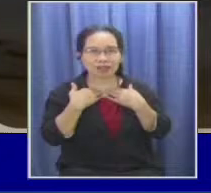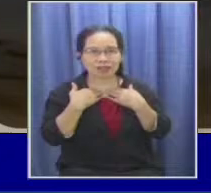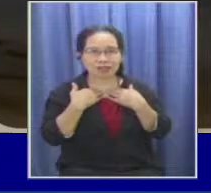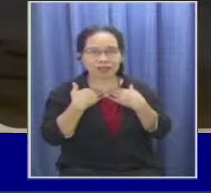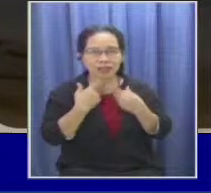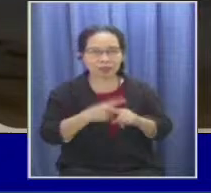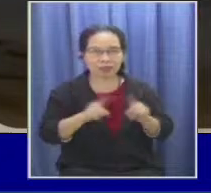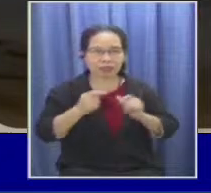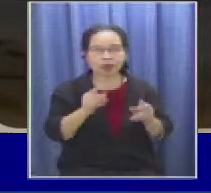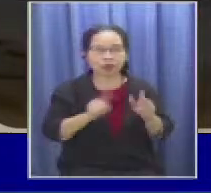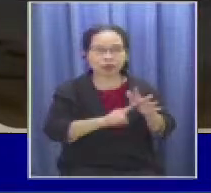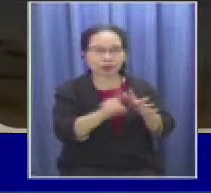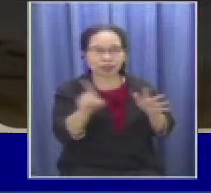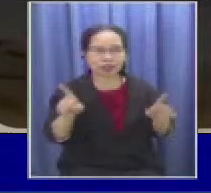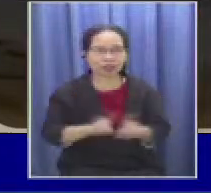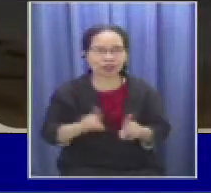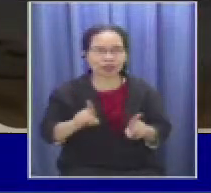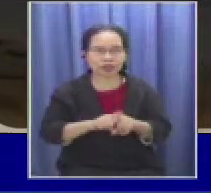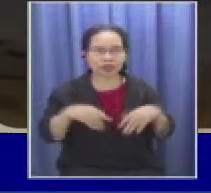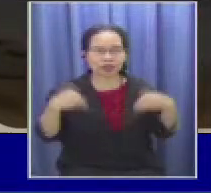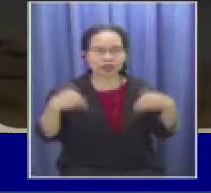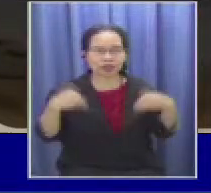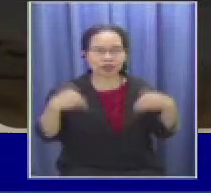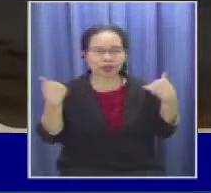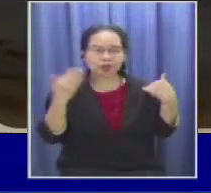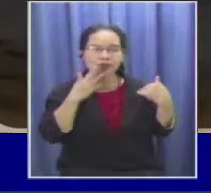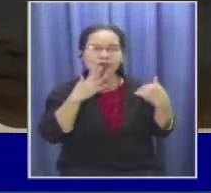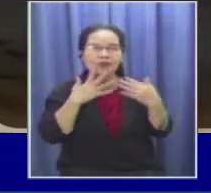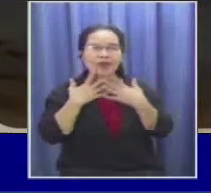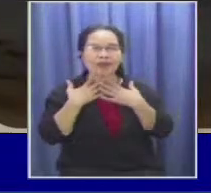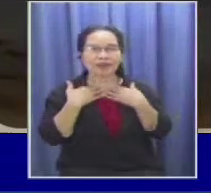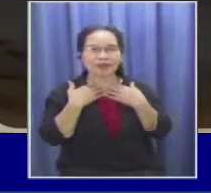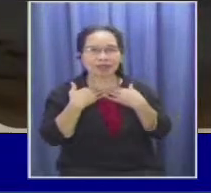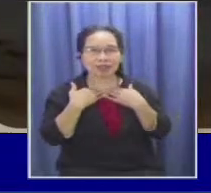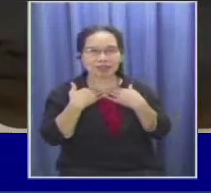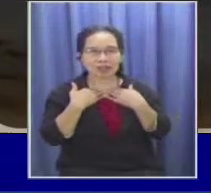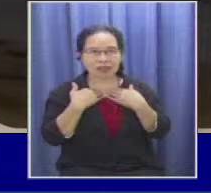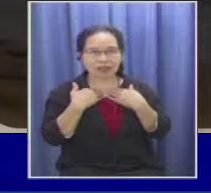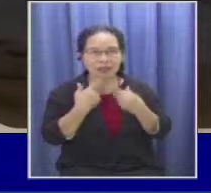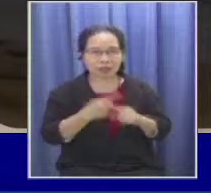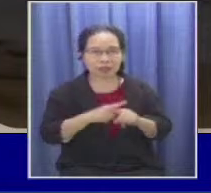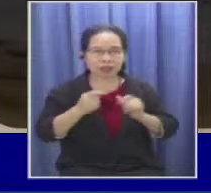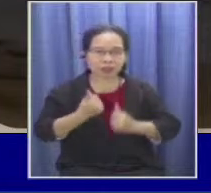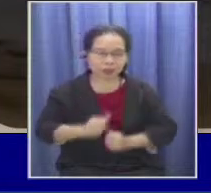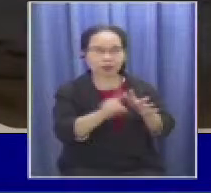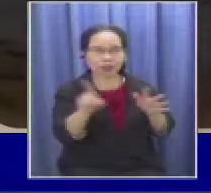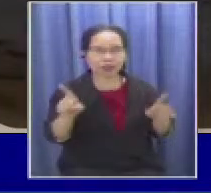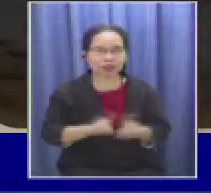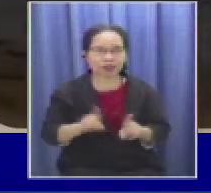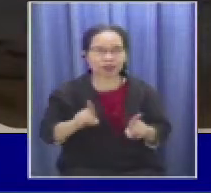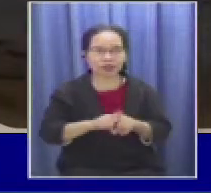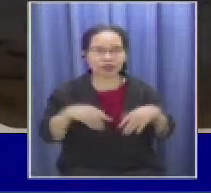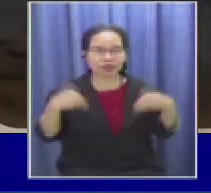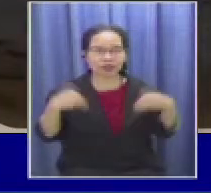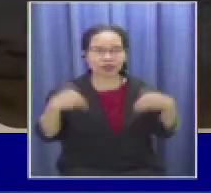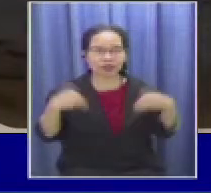Timothy 2:22 Timothy ngoma tosu mienu timienu nchemu aduonu mienu dwane